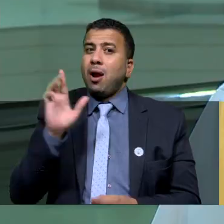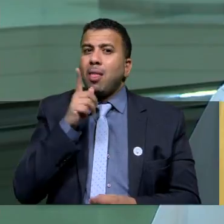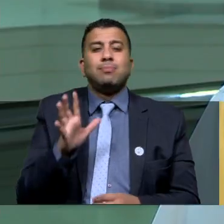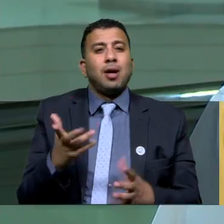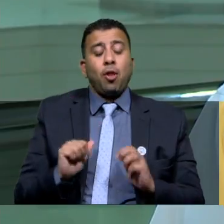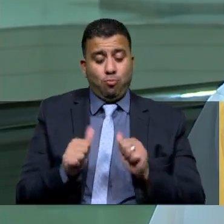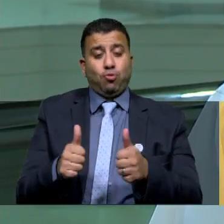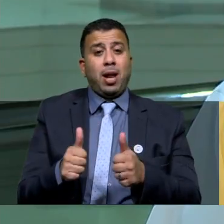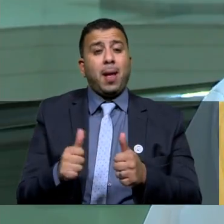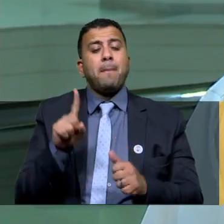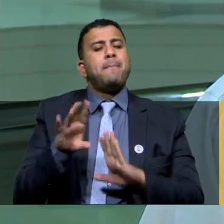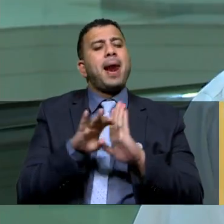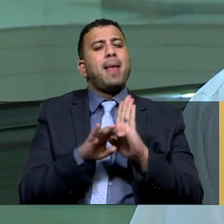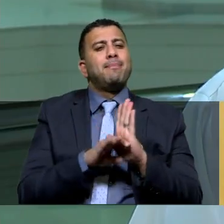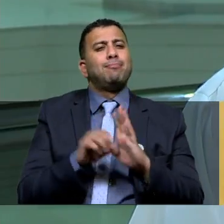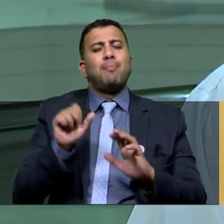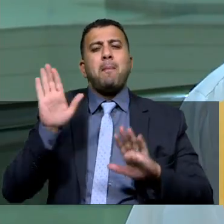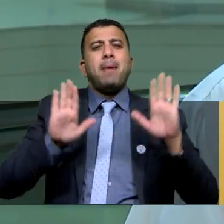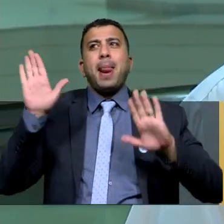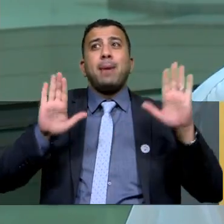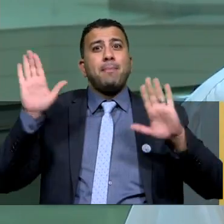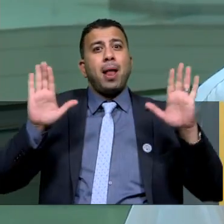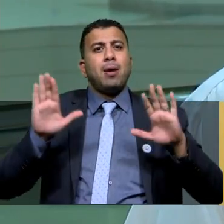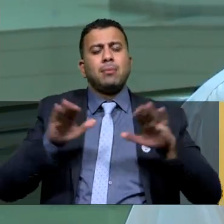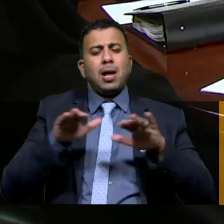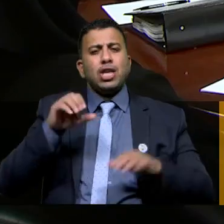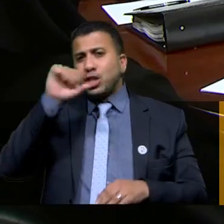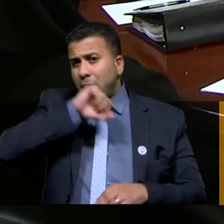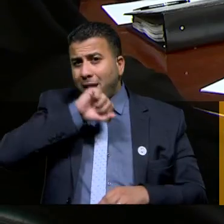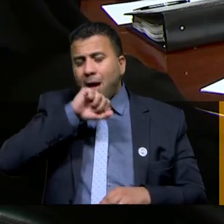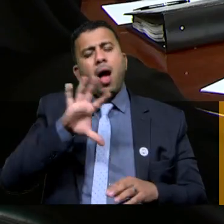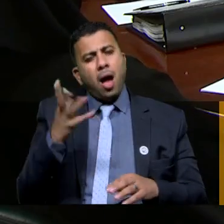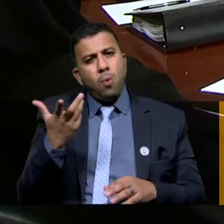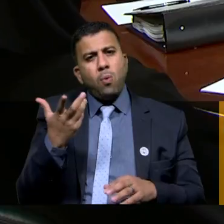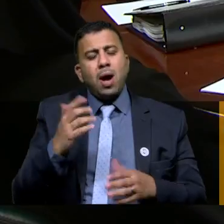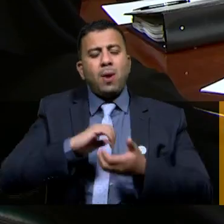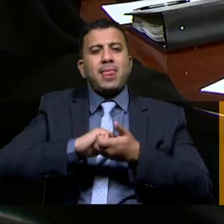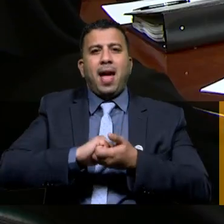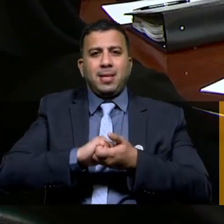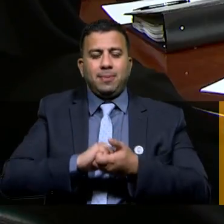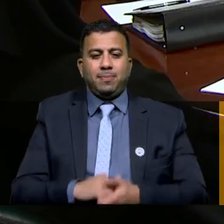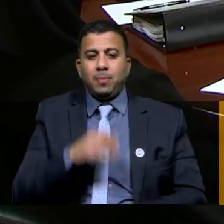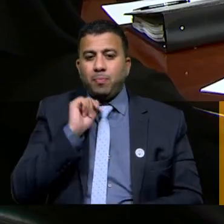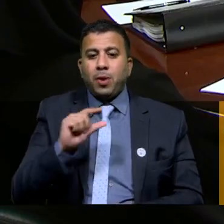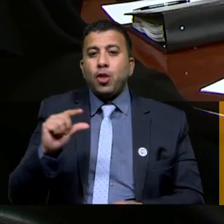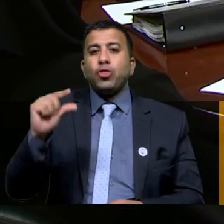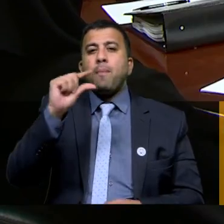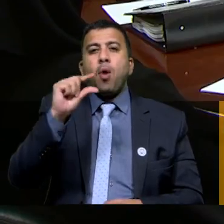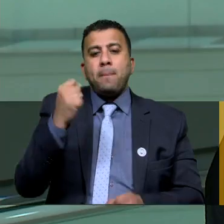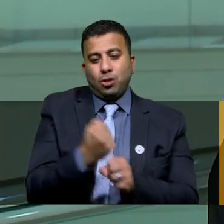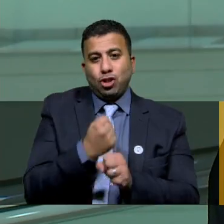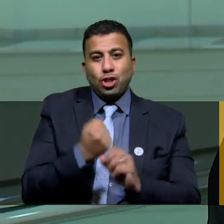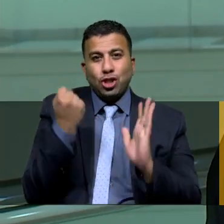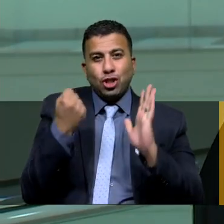في المشاركات البرلمانية على مستوى الإمارة أو على مستوى الاتحادي. انضمامي للدبلوم المهني في العمل